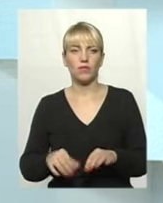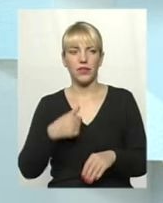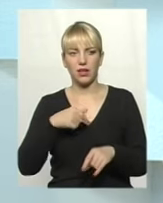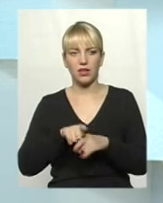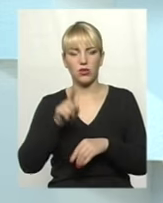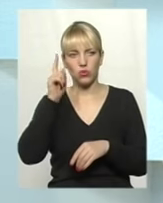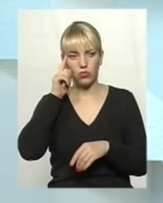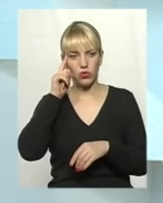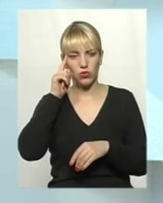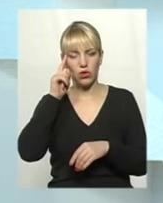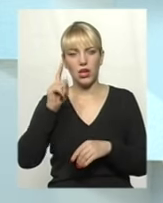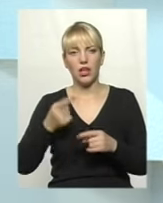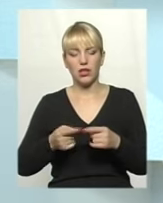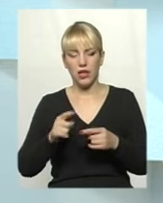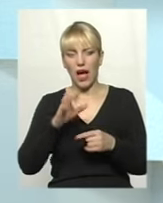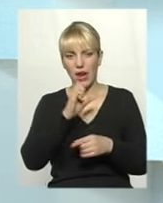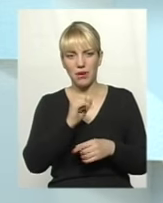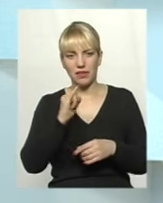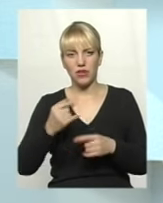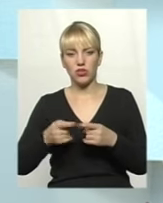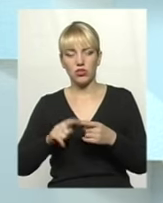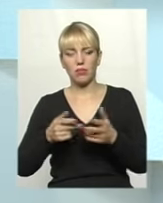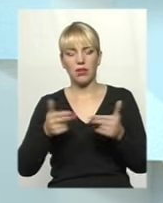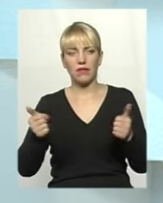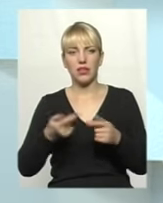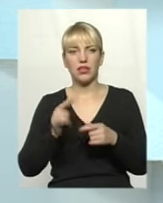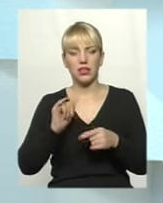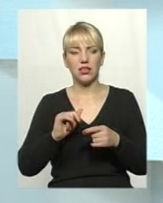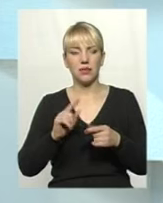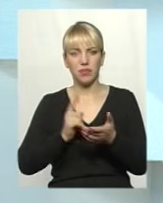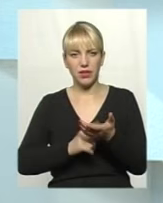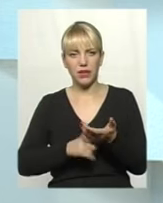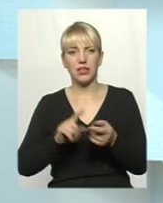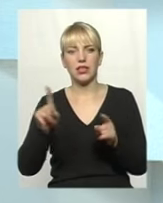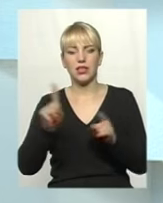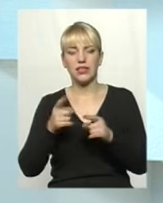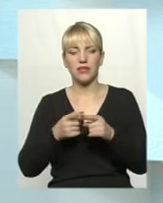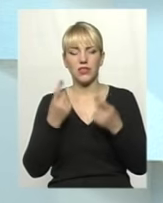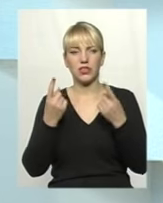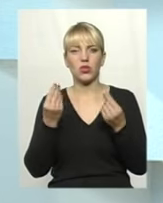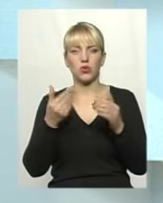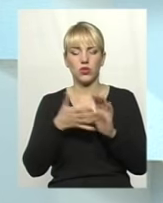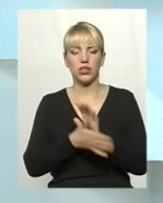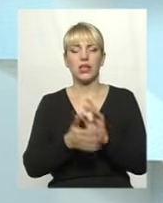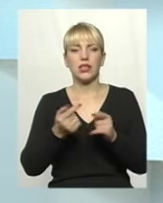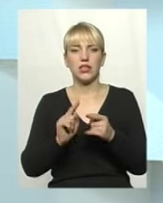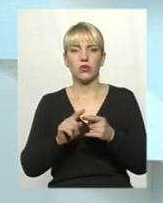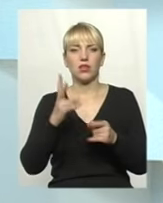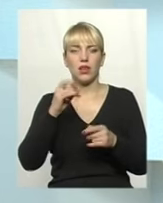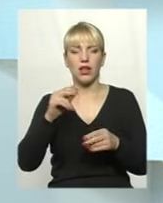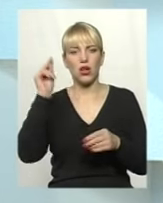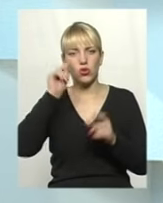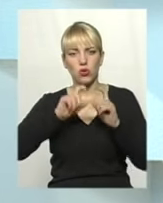думаю, Альберт Іванович це підтвердить. Ну і це значна сума коштів. Вони йдуть на все, на школи, на лікарні,